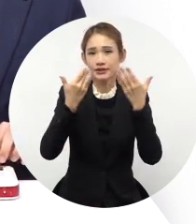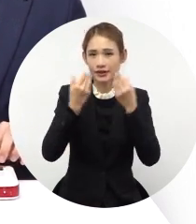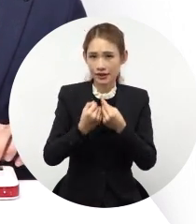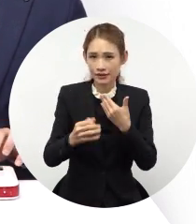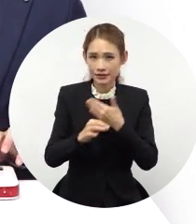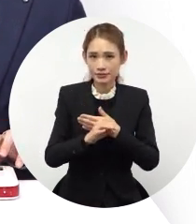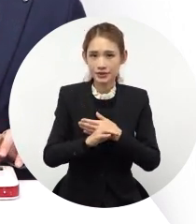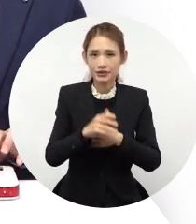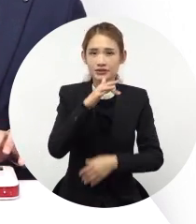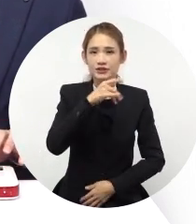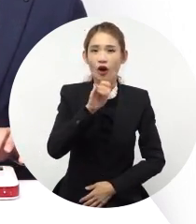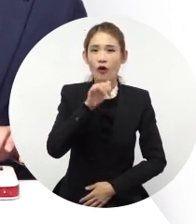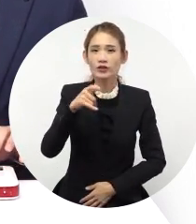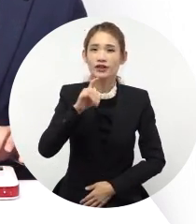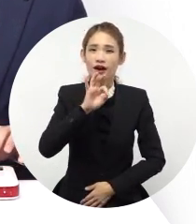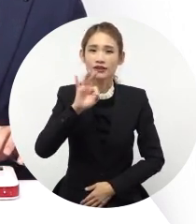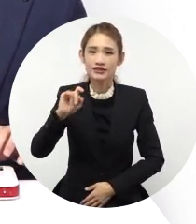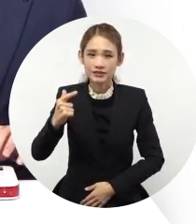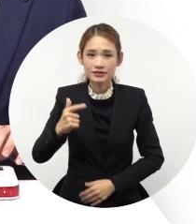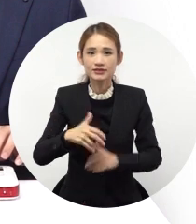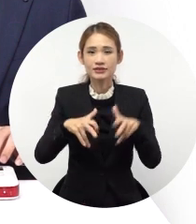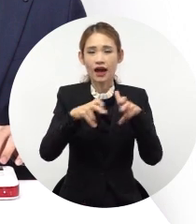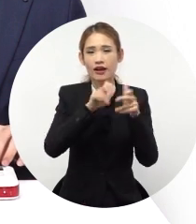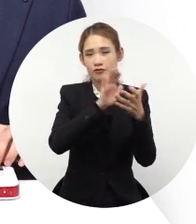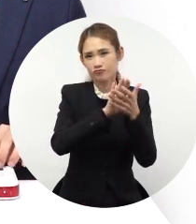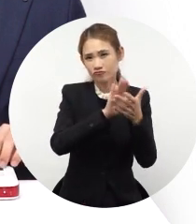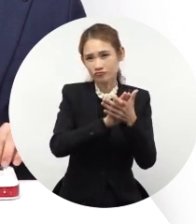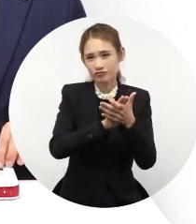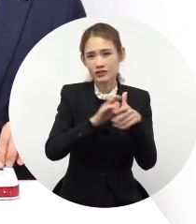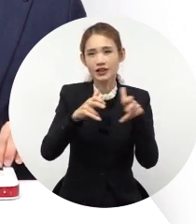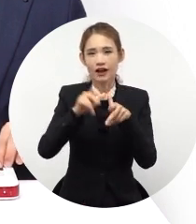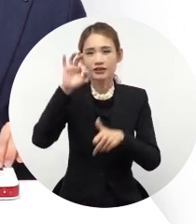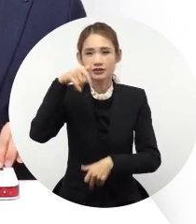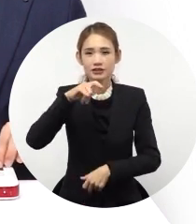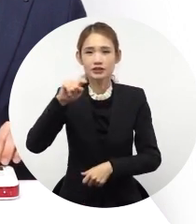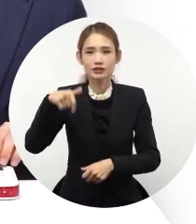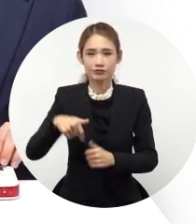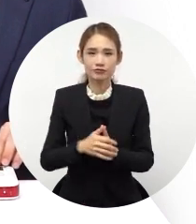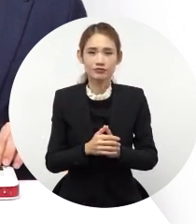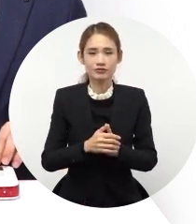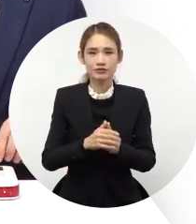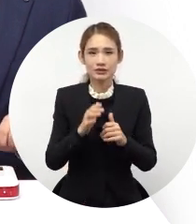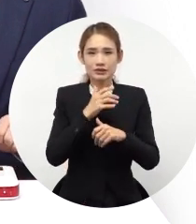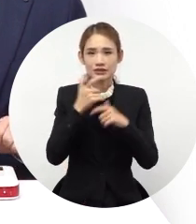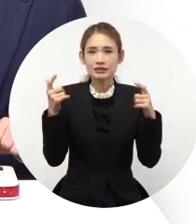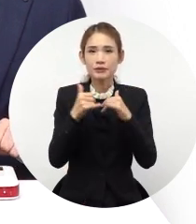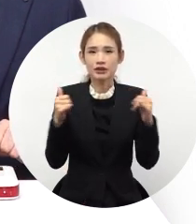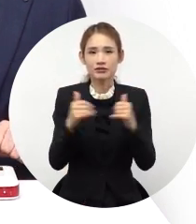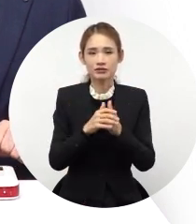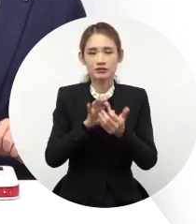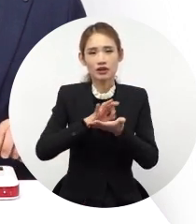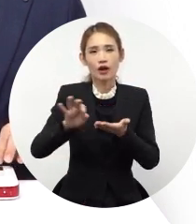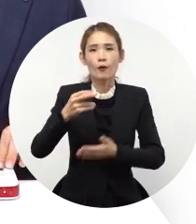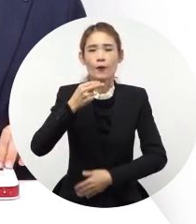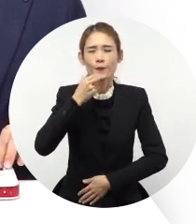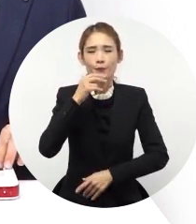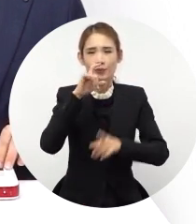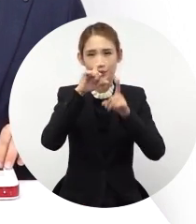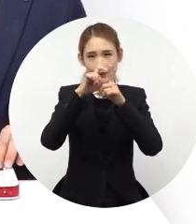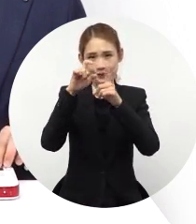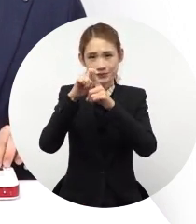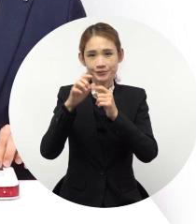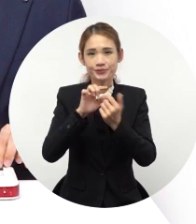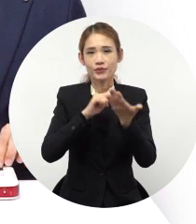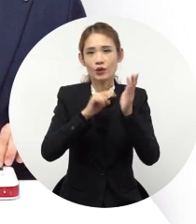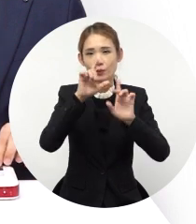가령 정상인, 장애의 친구, 장애우, 일반인, 현재 사용하지 않고 있는 단어